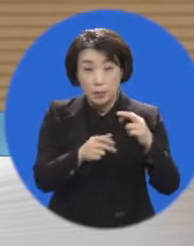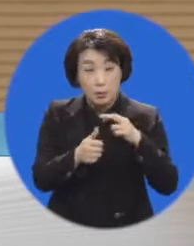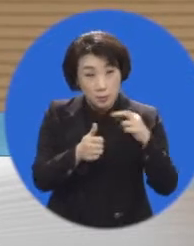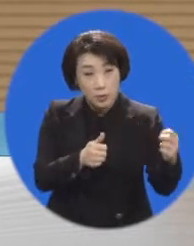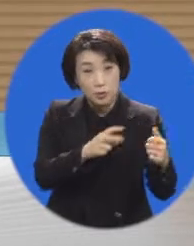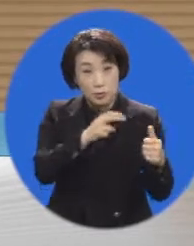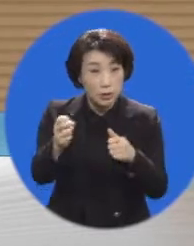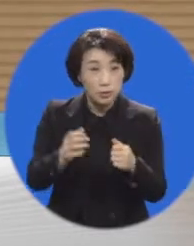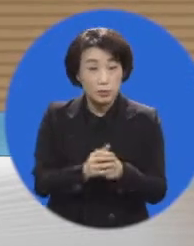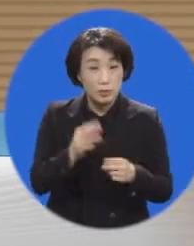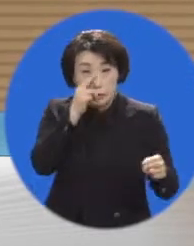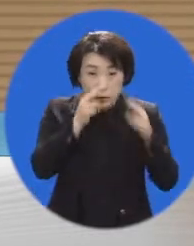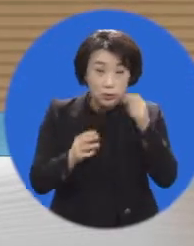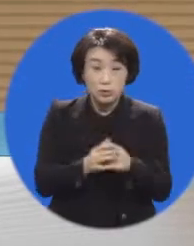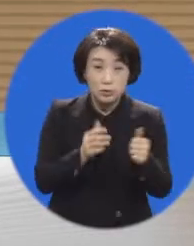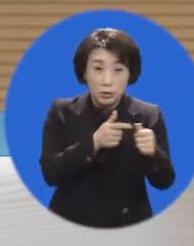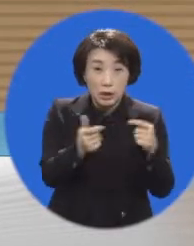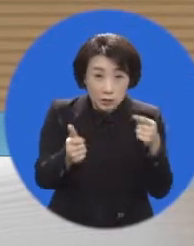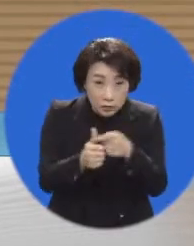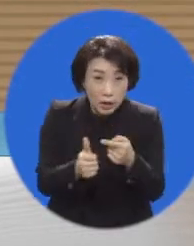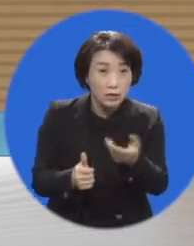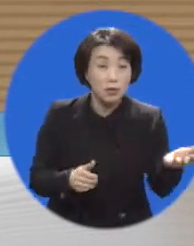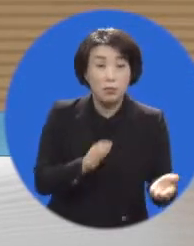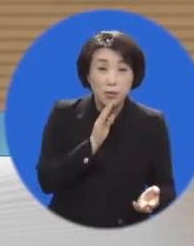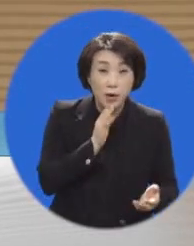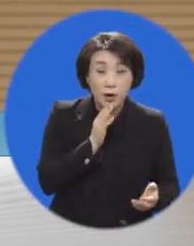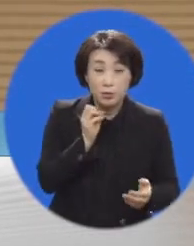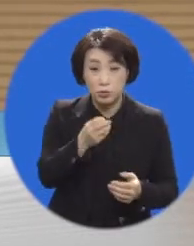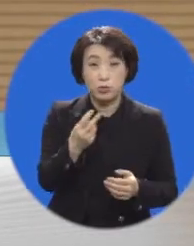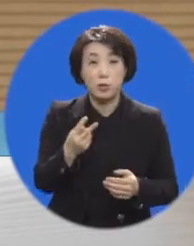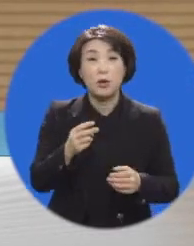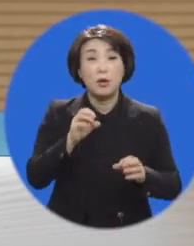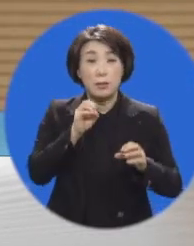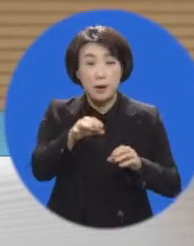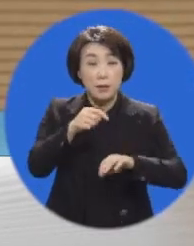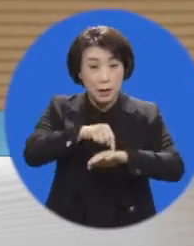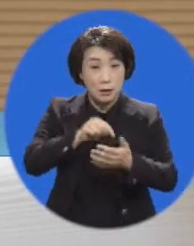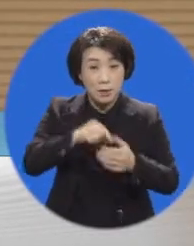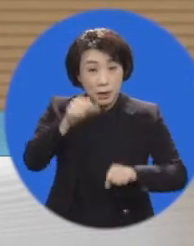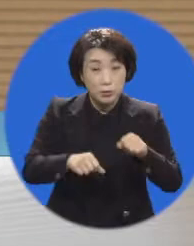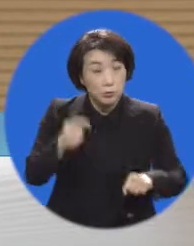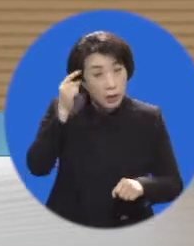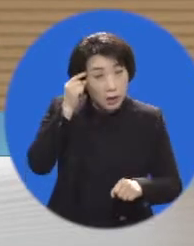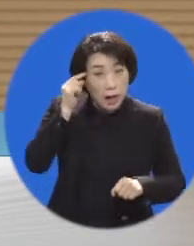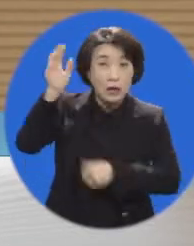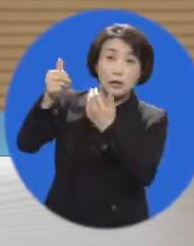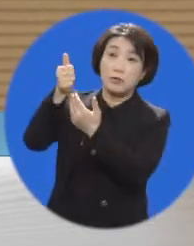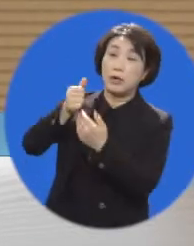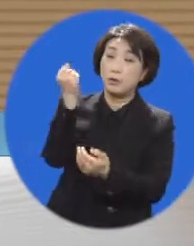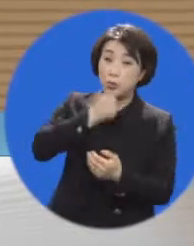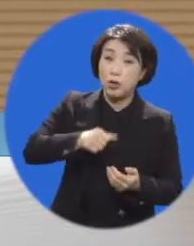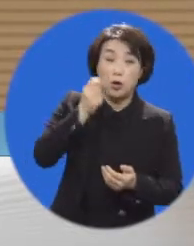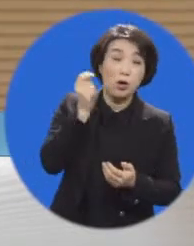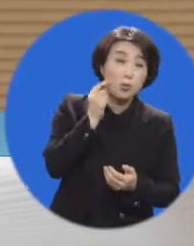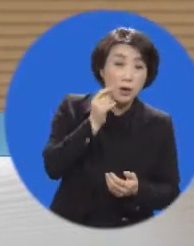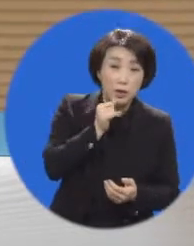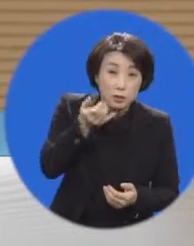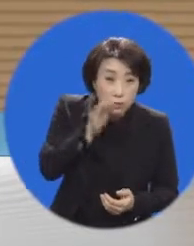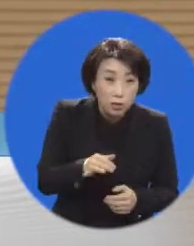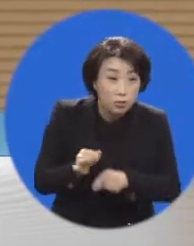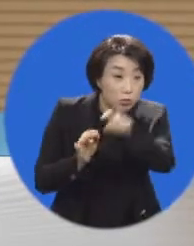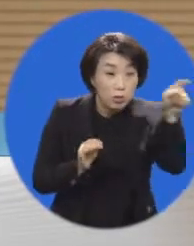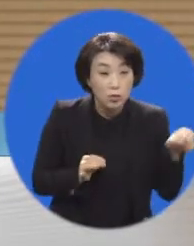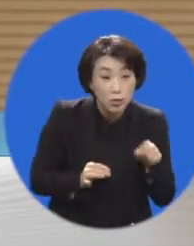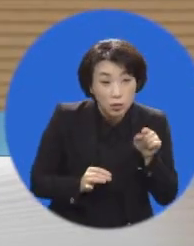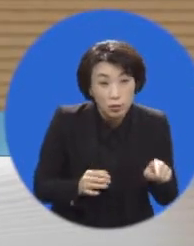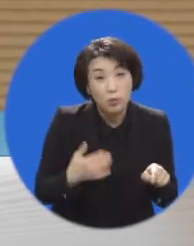살인하고도 그리고 자기 언행 심사에 하나님 앞에 불순종하고 거짓말하고도 그